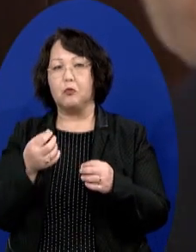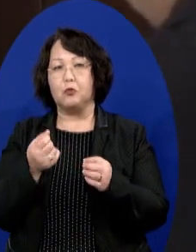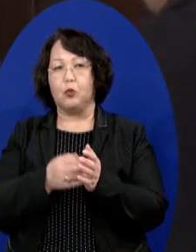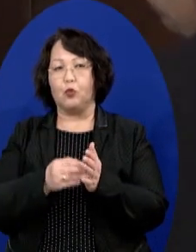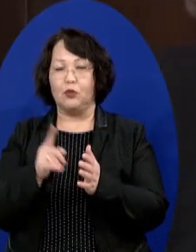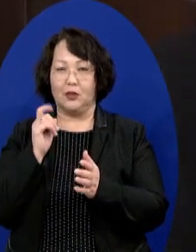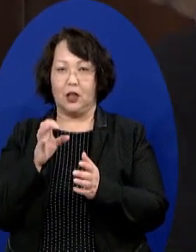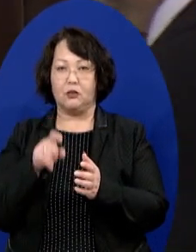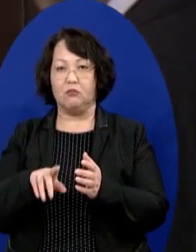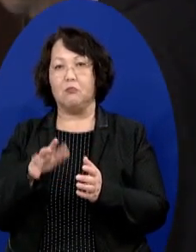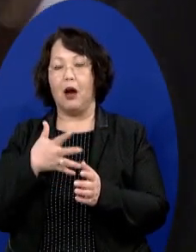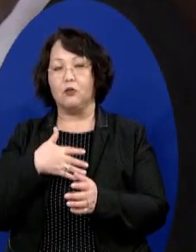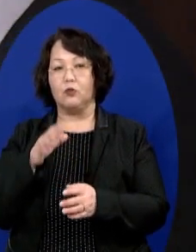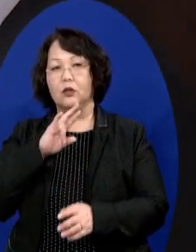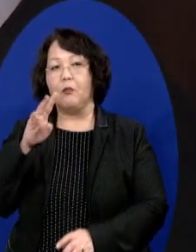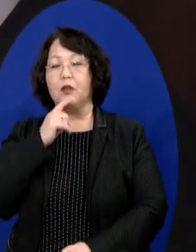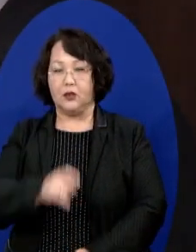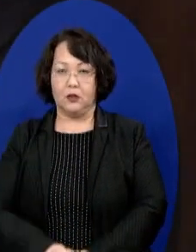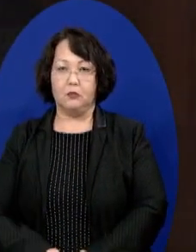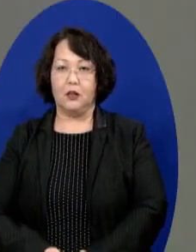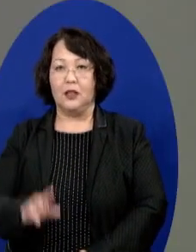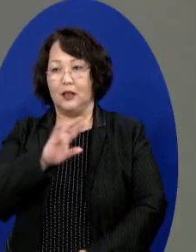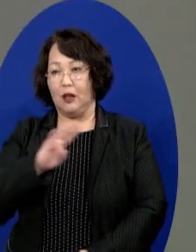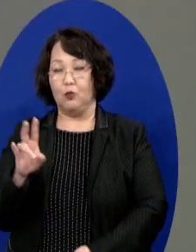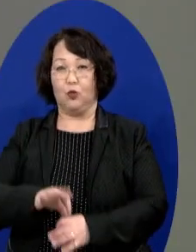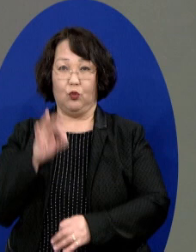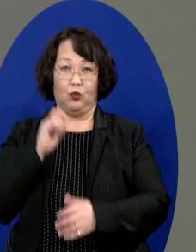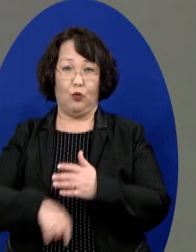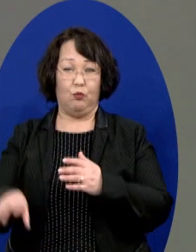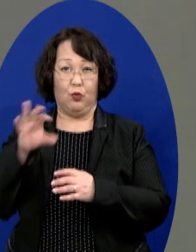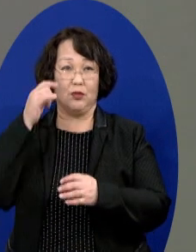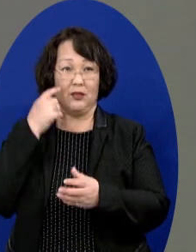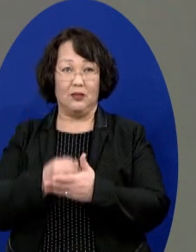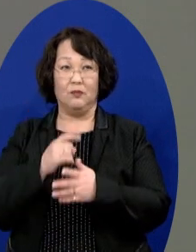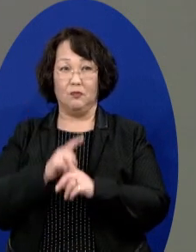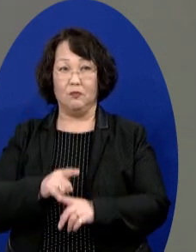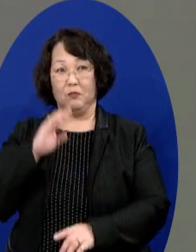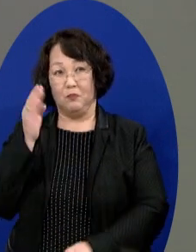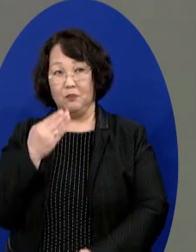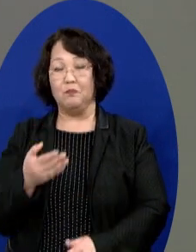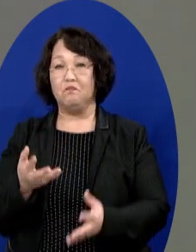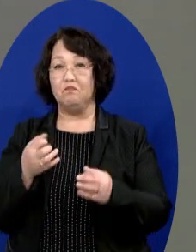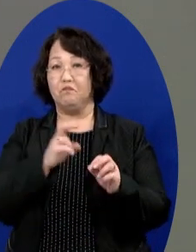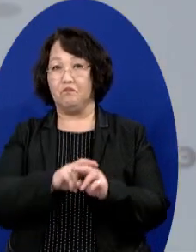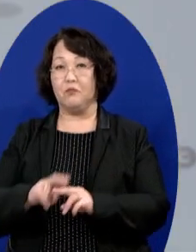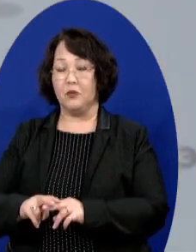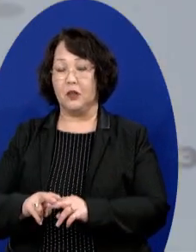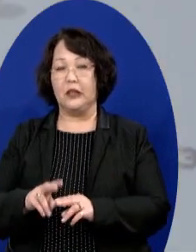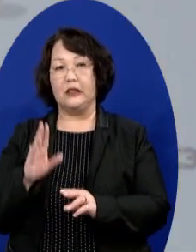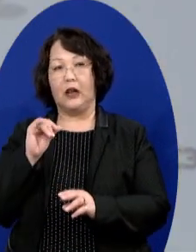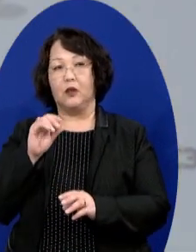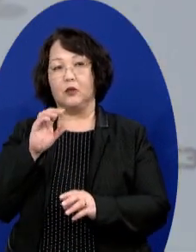төрийн намууд байр сууриа илэрхийллээ. Намуудын сонгуульд авсан нийт саналыг харгалзаж тодорхой тооны суудлыг хуваарилдаг систем рүү явахын